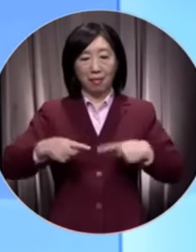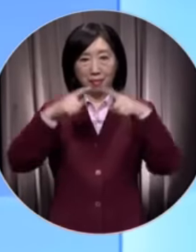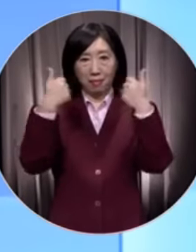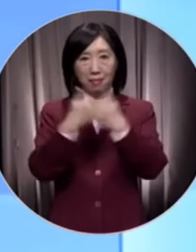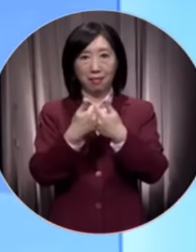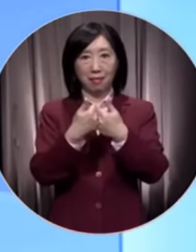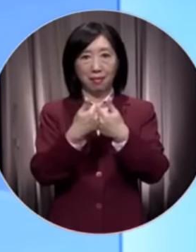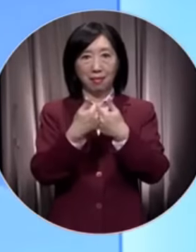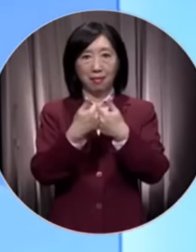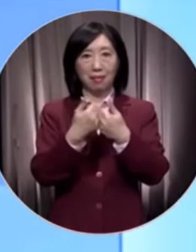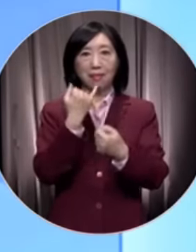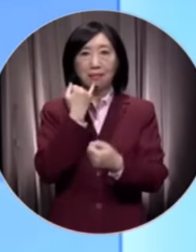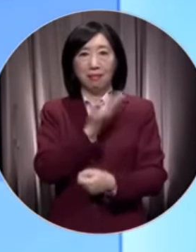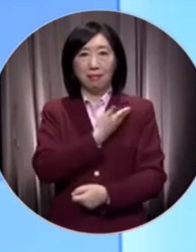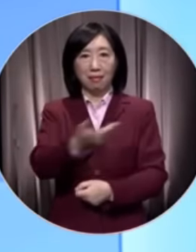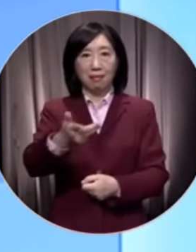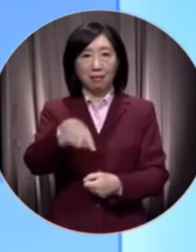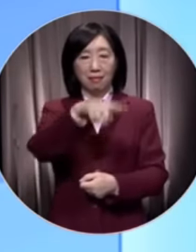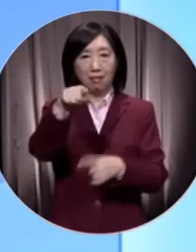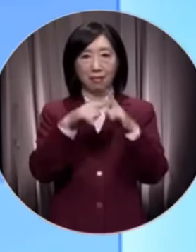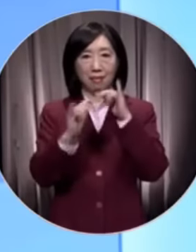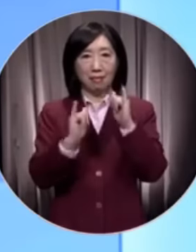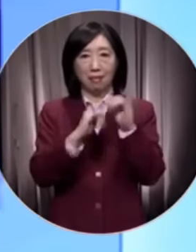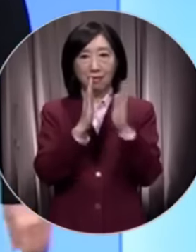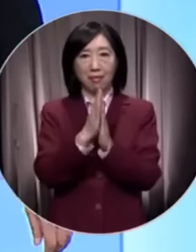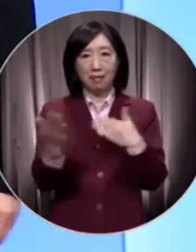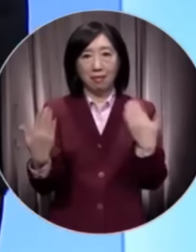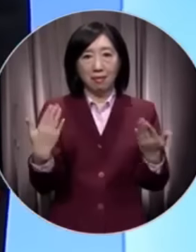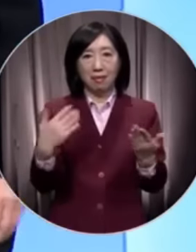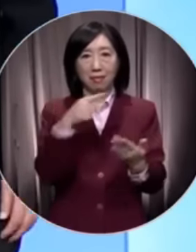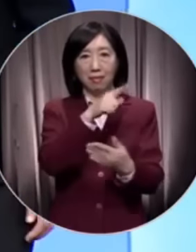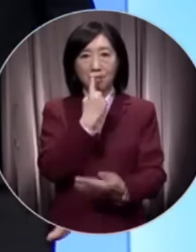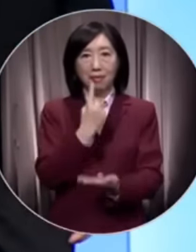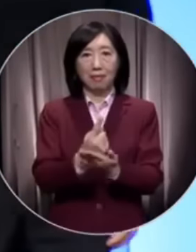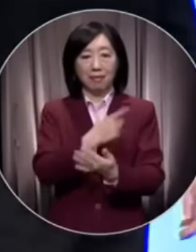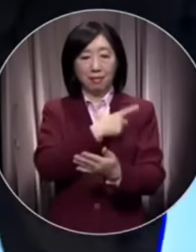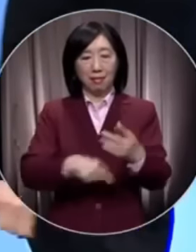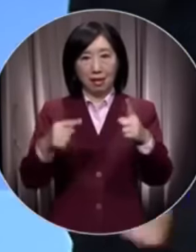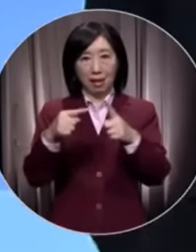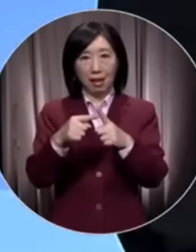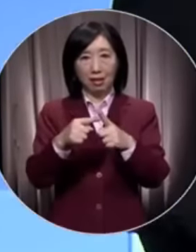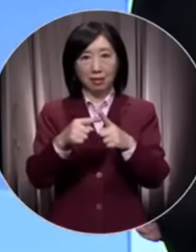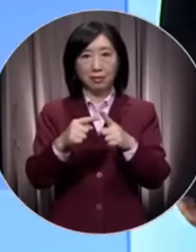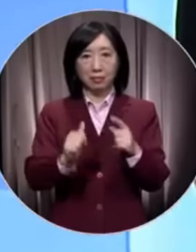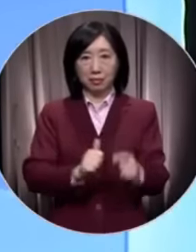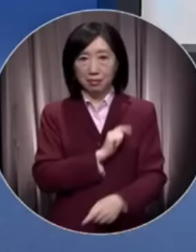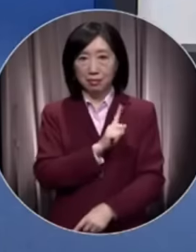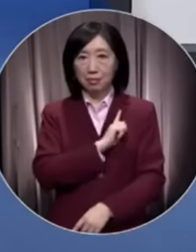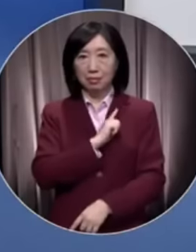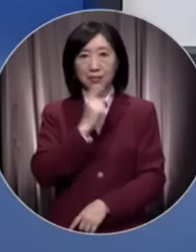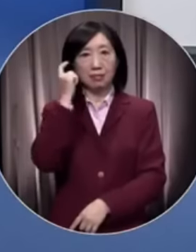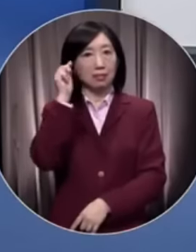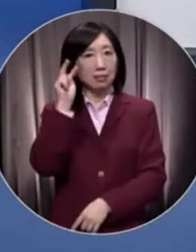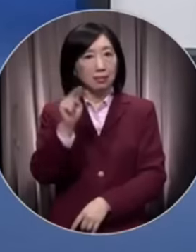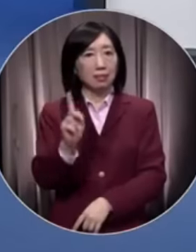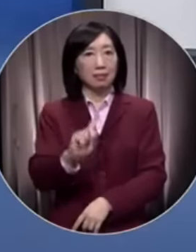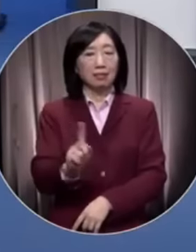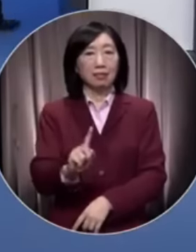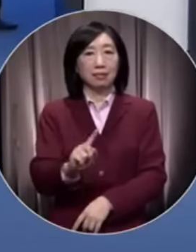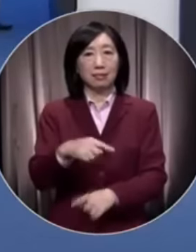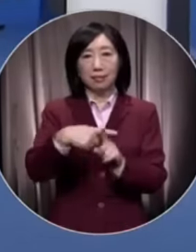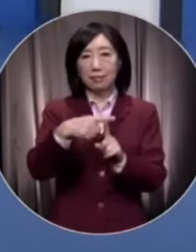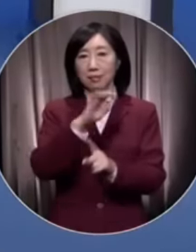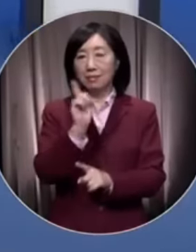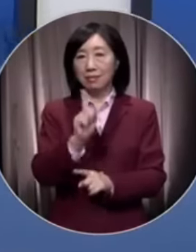一定能够让选民更清晰地了解到每位候选人真正的政策与特质，真正